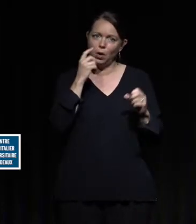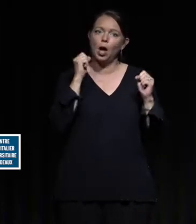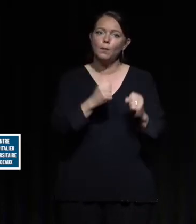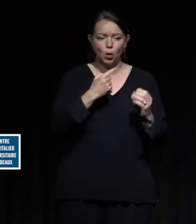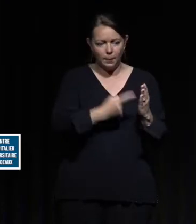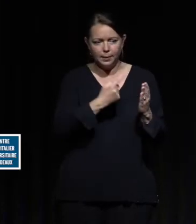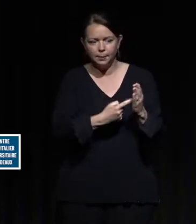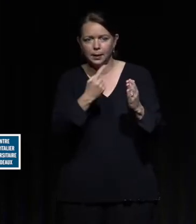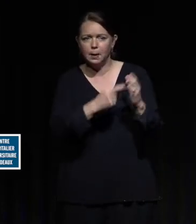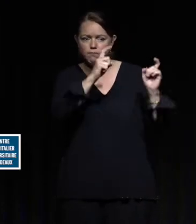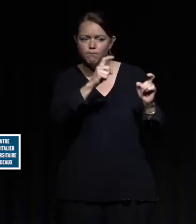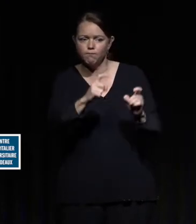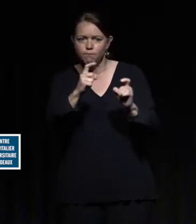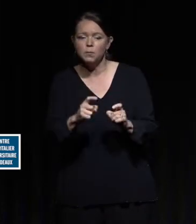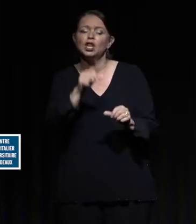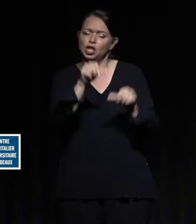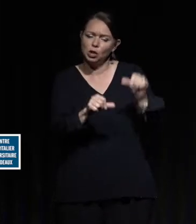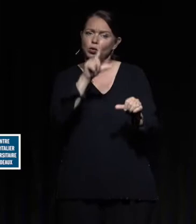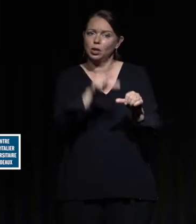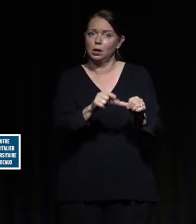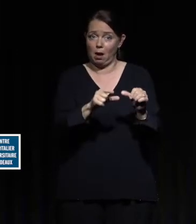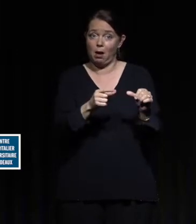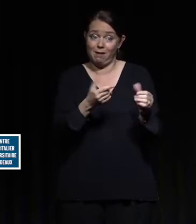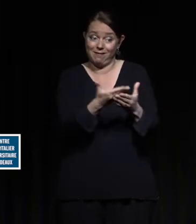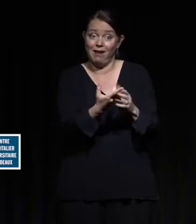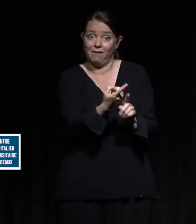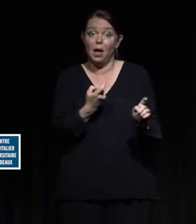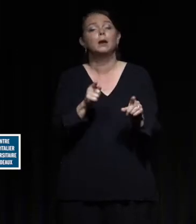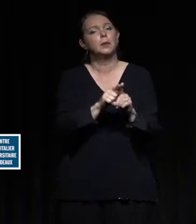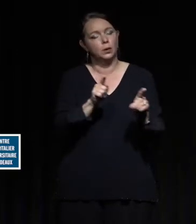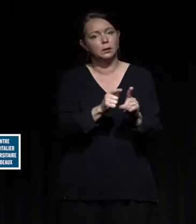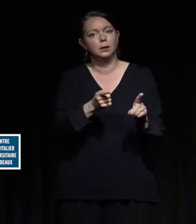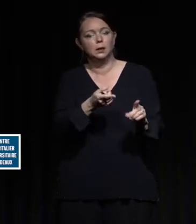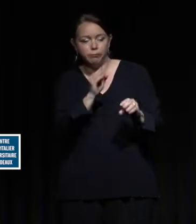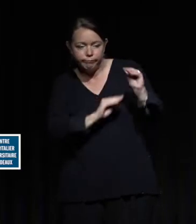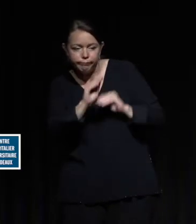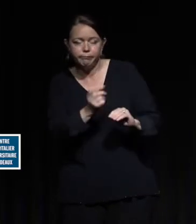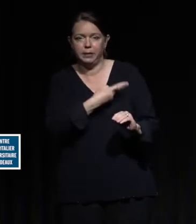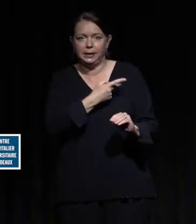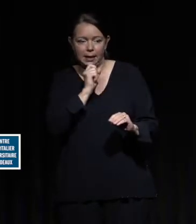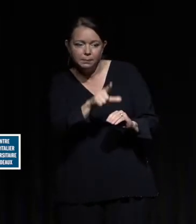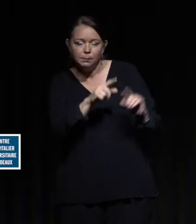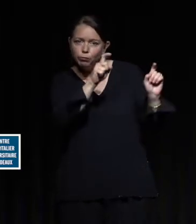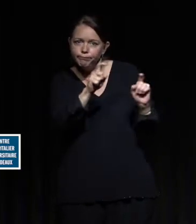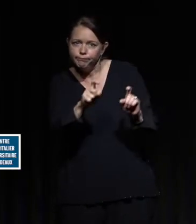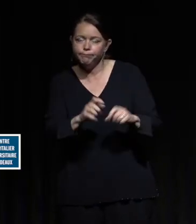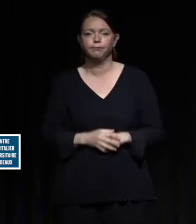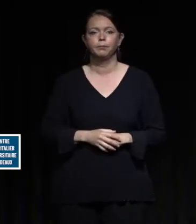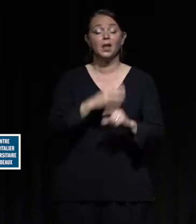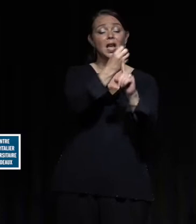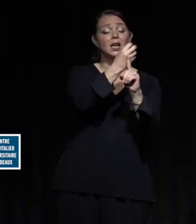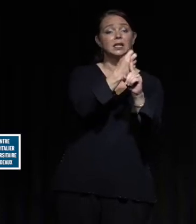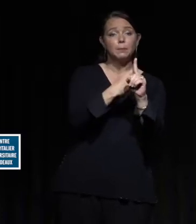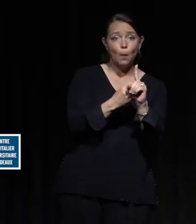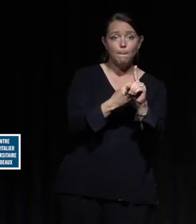récurrences par la chirurgie, c'est sûr, mais aussi par le traitement médical au long cours. On n'a pas de liaison nette entre les symptômes et l'étendue